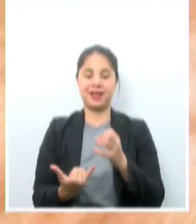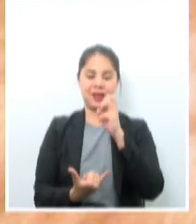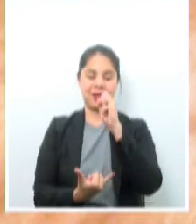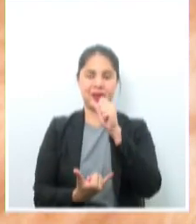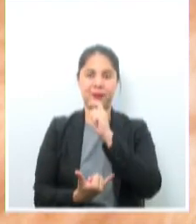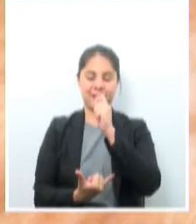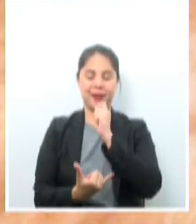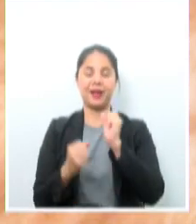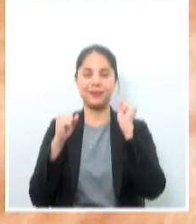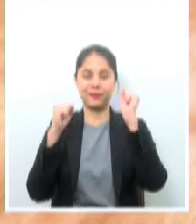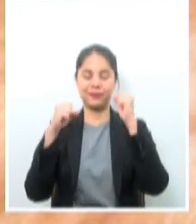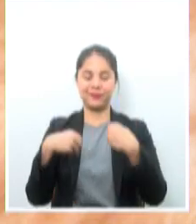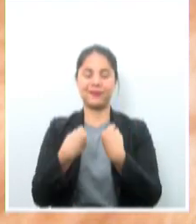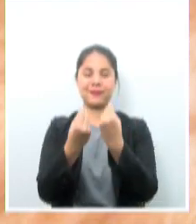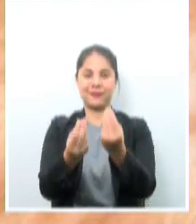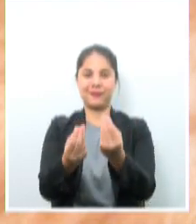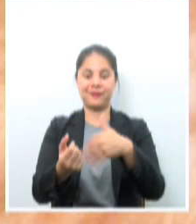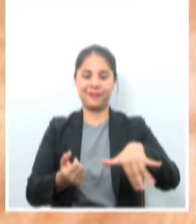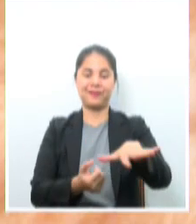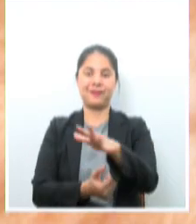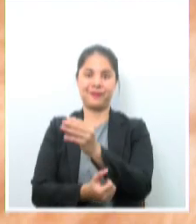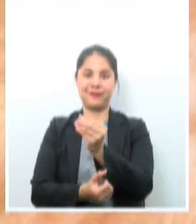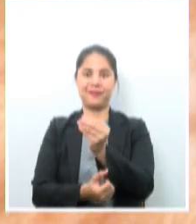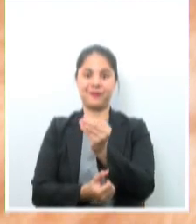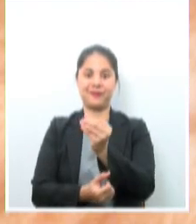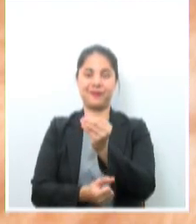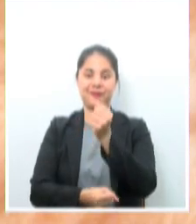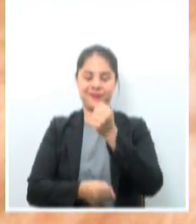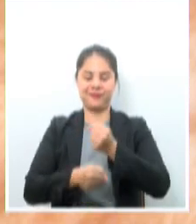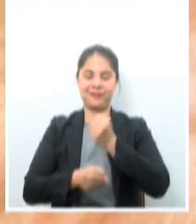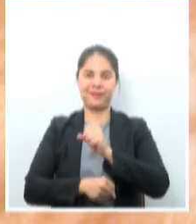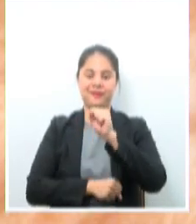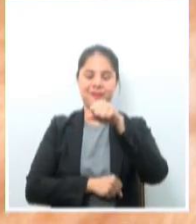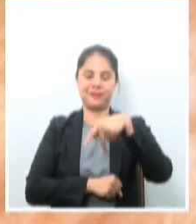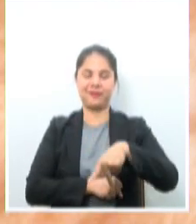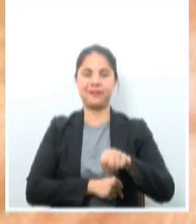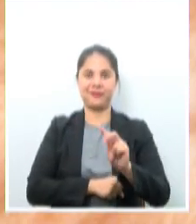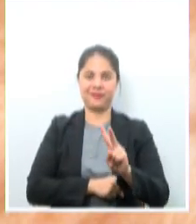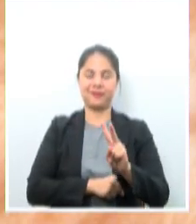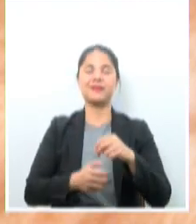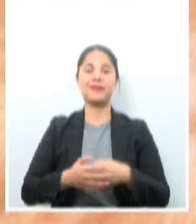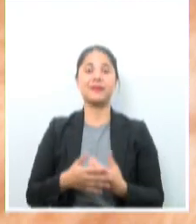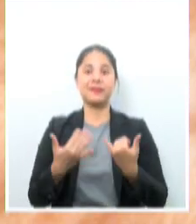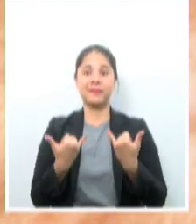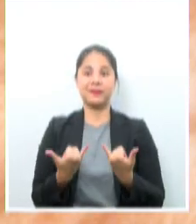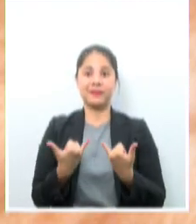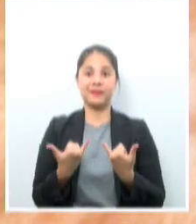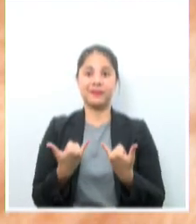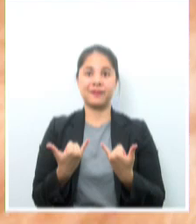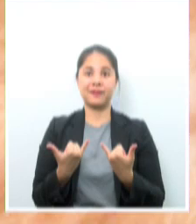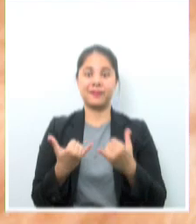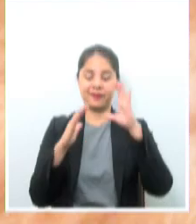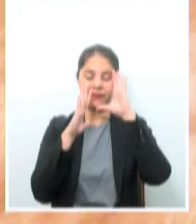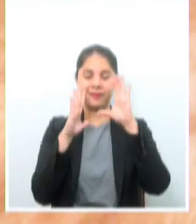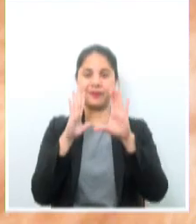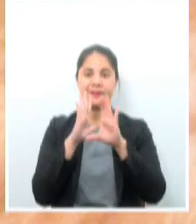าษณ์สู้ๆนะคะก็เป็นกำลังใจให้กับทุกๆคนได้เข้าสู่รั้วสปท.ไปด้วยกันค่ะเดี๋ยวเราจะลากันไปนะคะกับภา